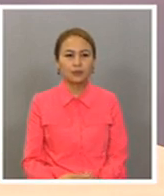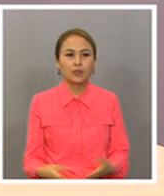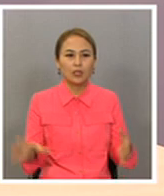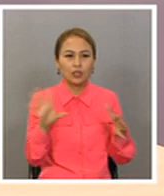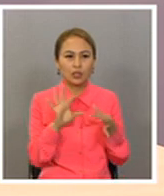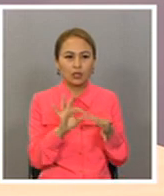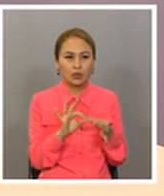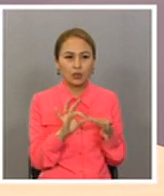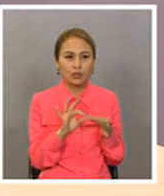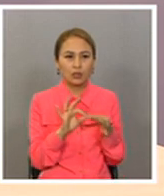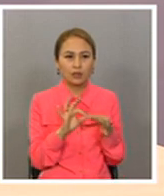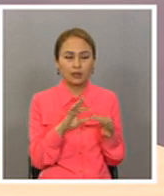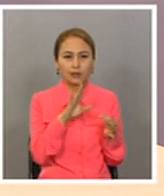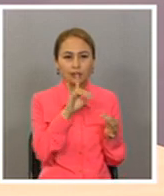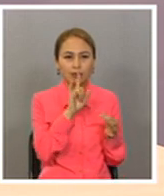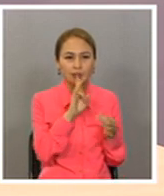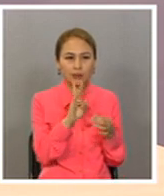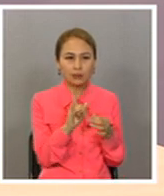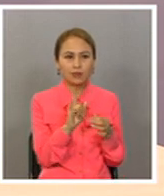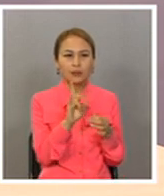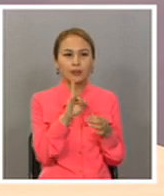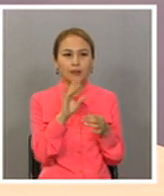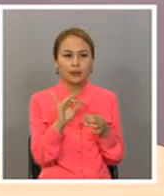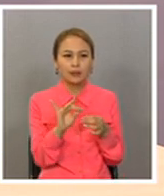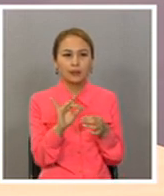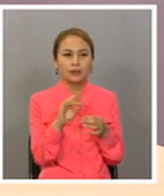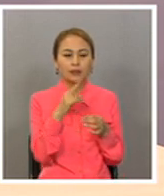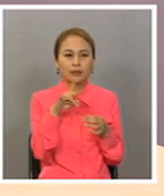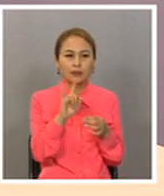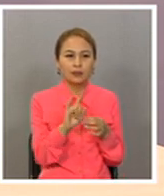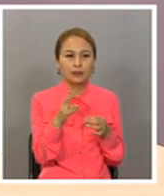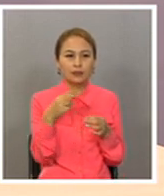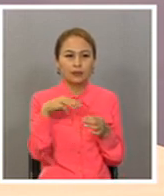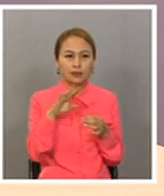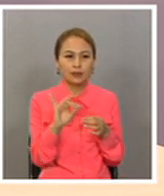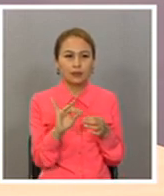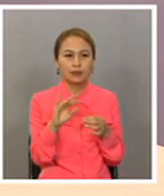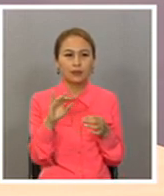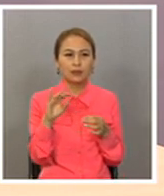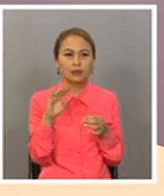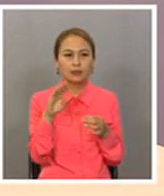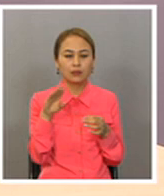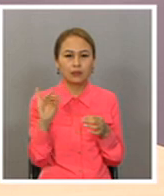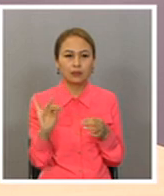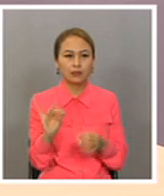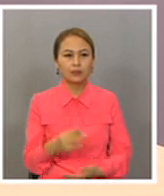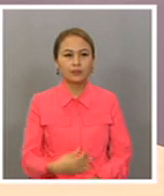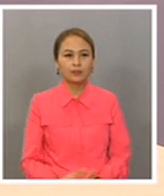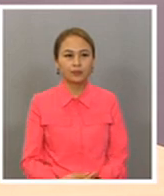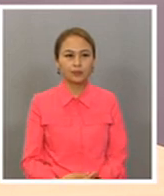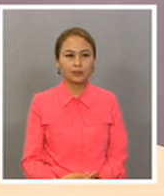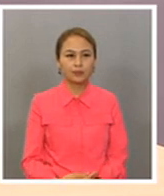Жалғаулары ны-ні, ды-ді, ты-ті. Жат